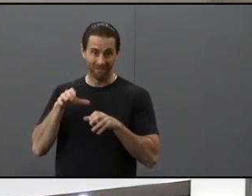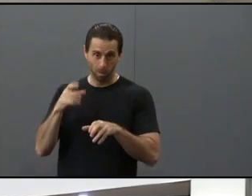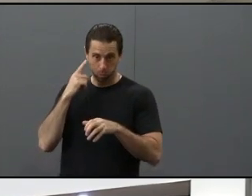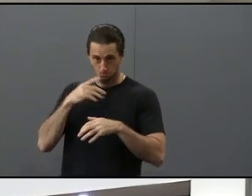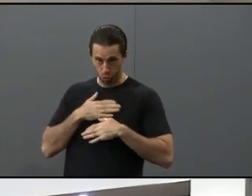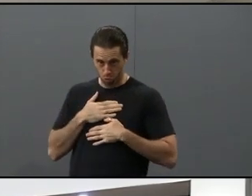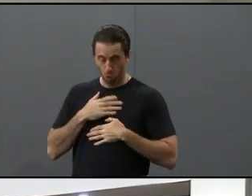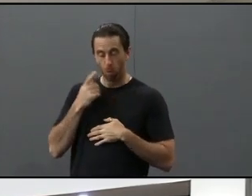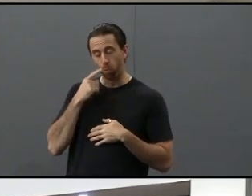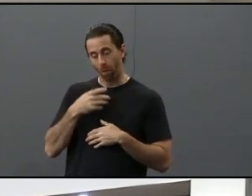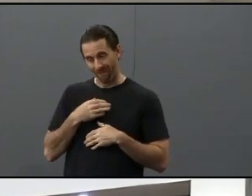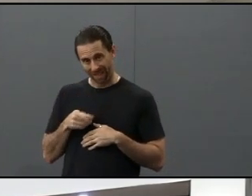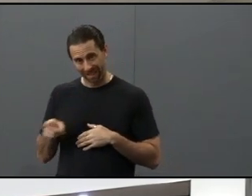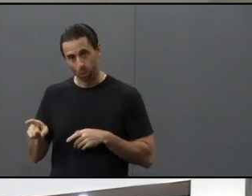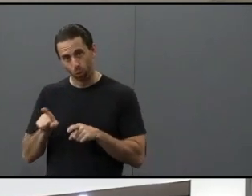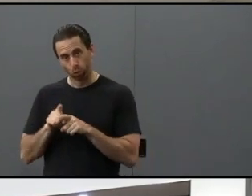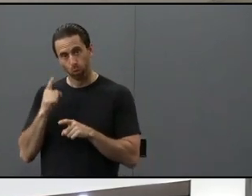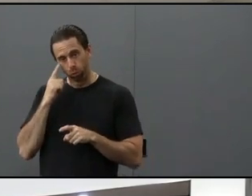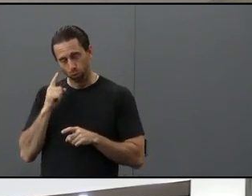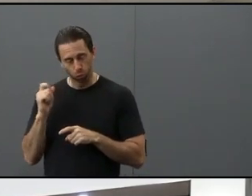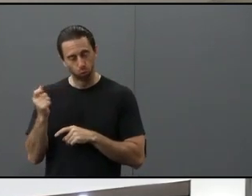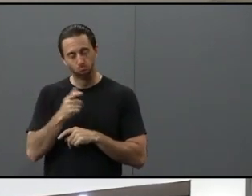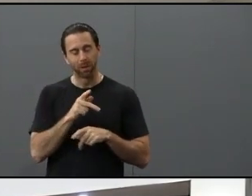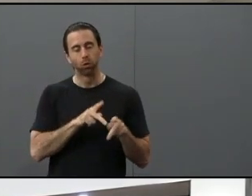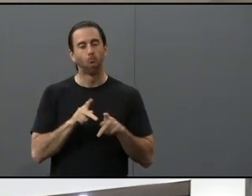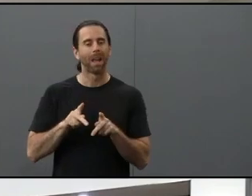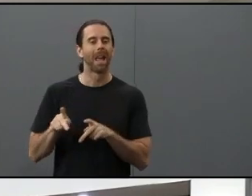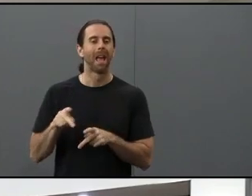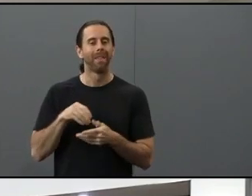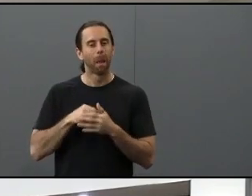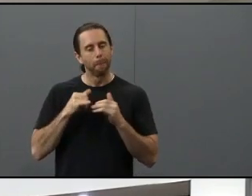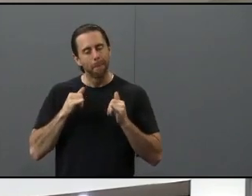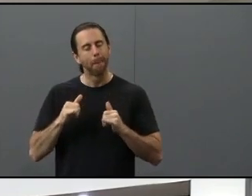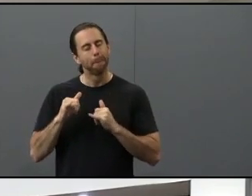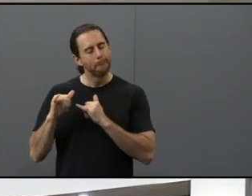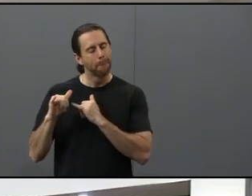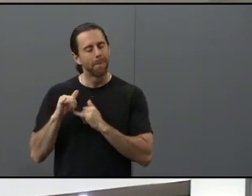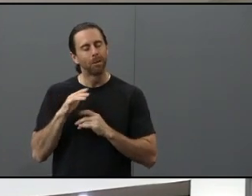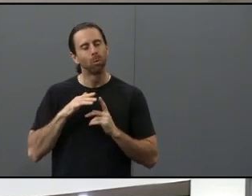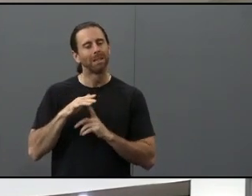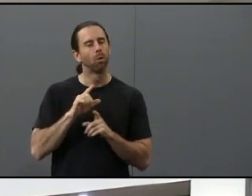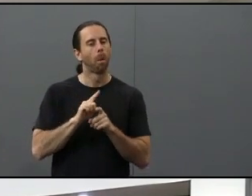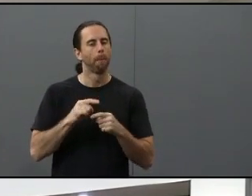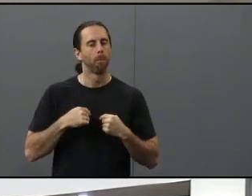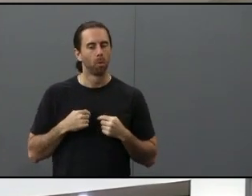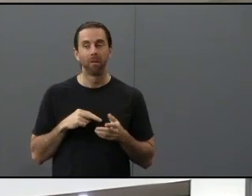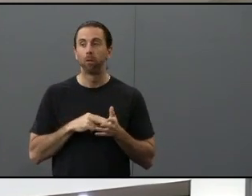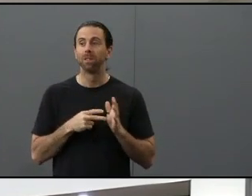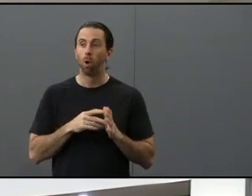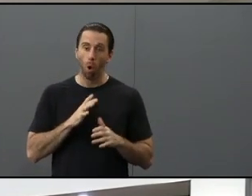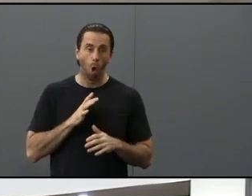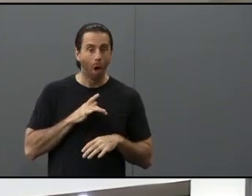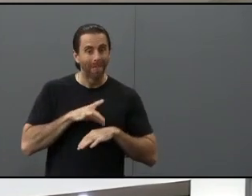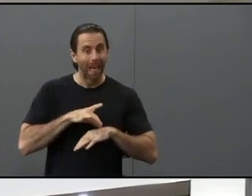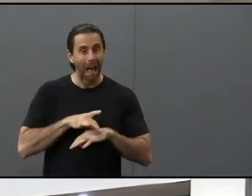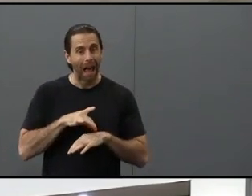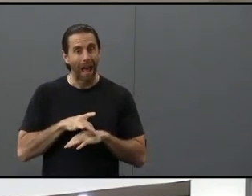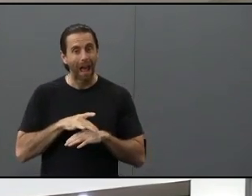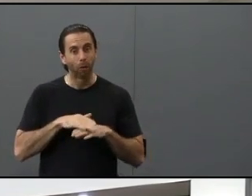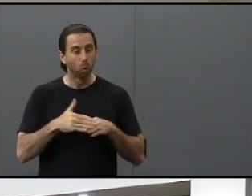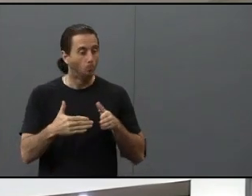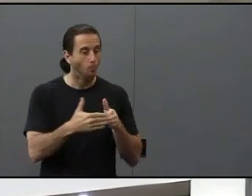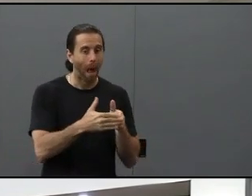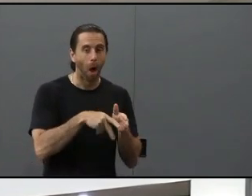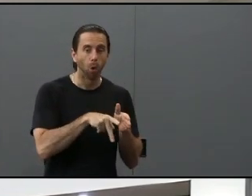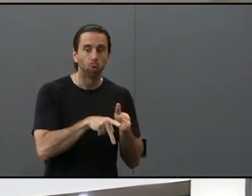notre fille mais aussi pour tous les citoyens qui sont dans la même situation que nous c'est-à-dire qui possède un terrain sur un coin de